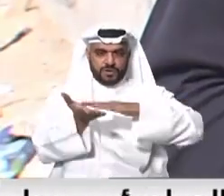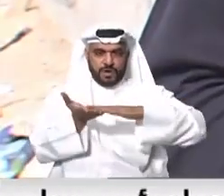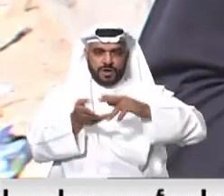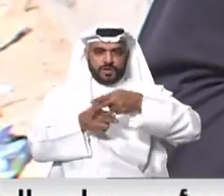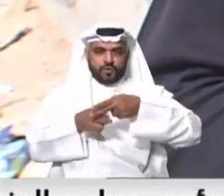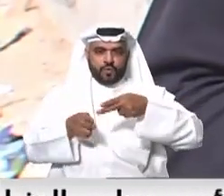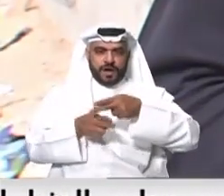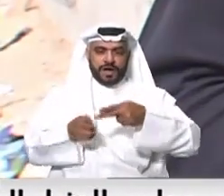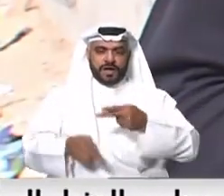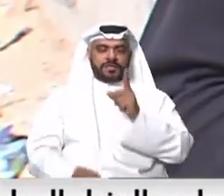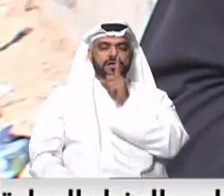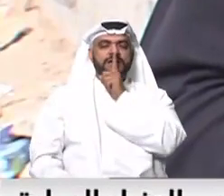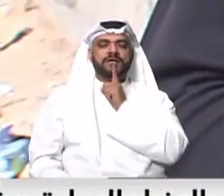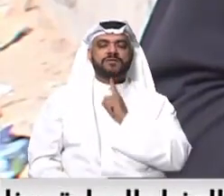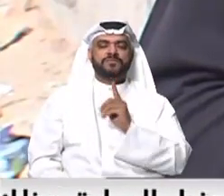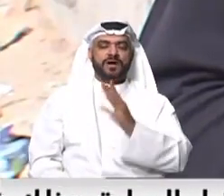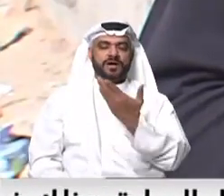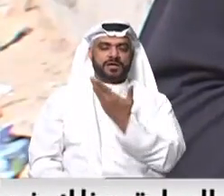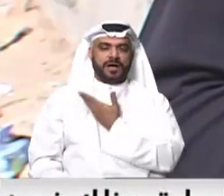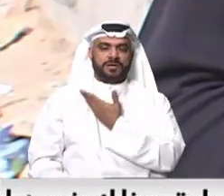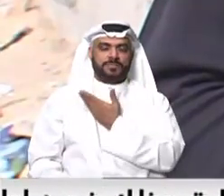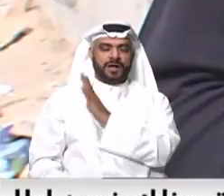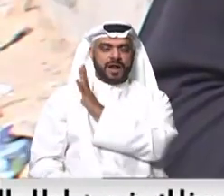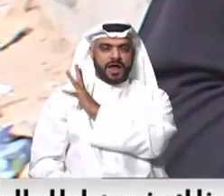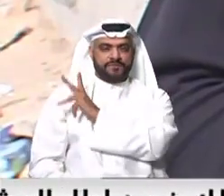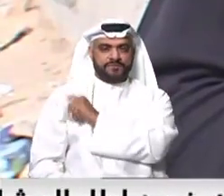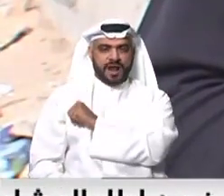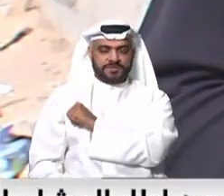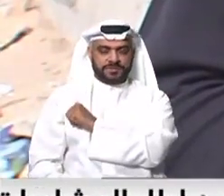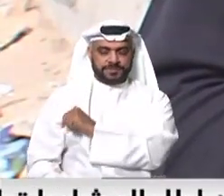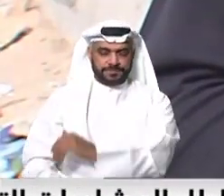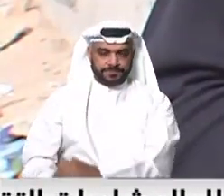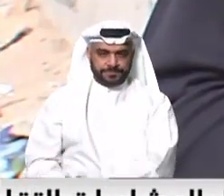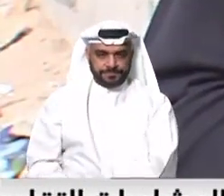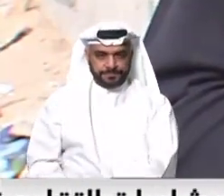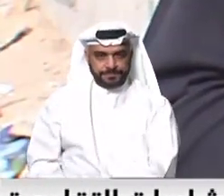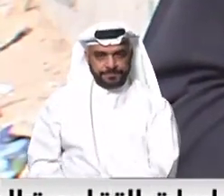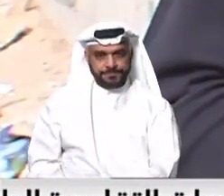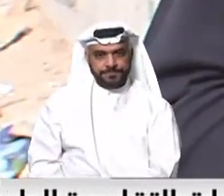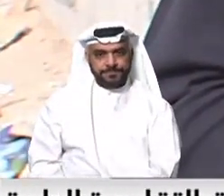تلفزيون دولة الكويت، من مدينة رفح جنوبي قطاع غزة، فلسطين.